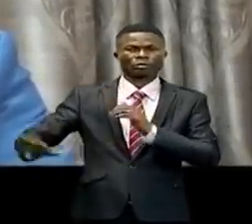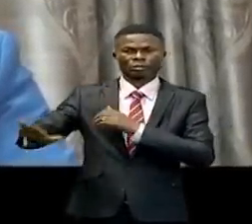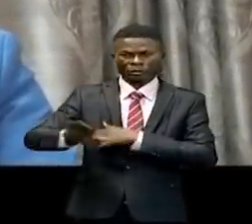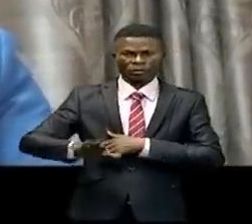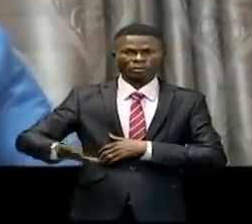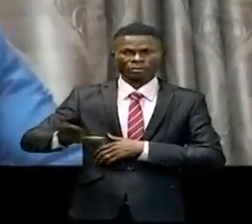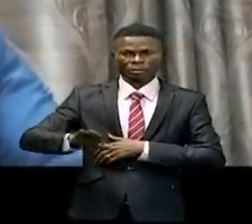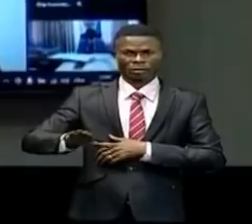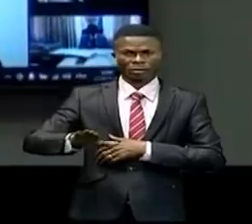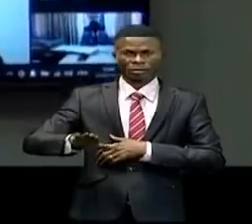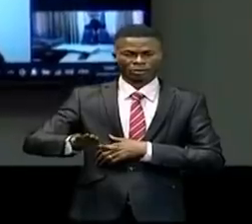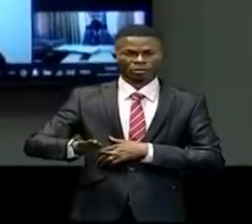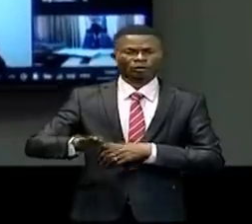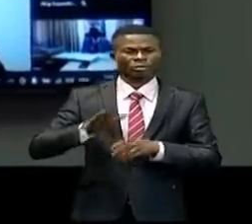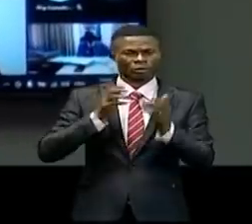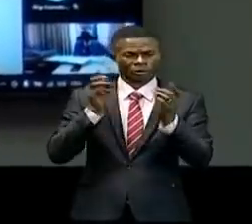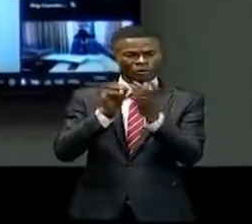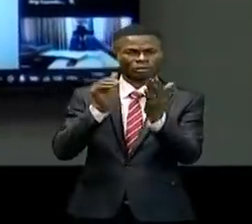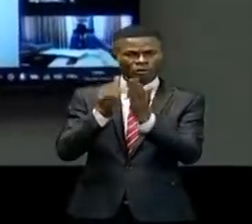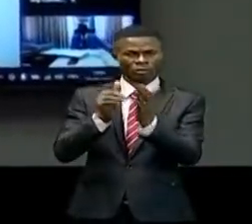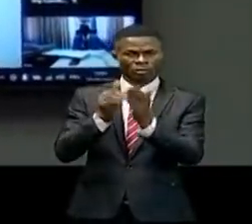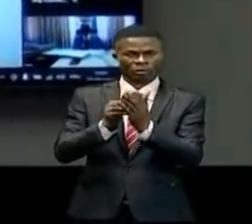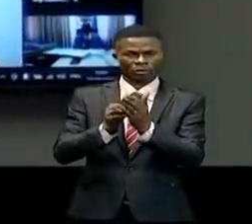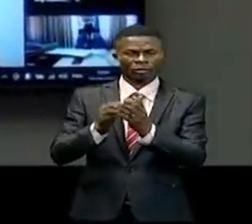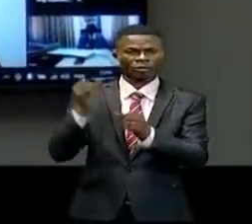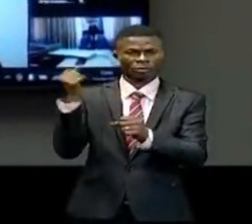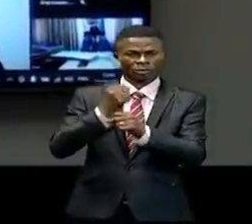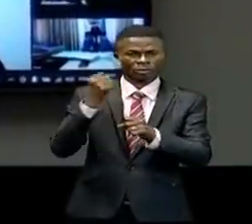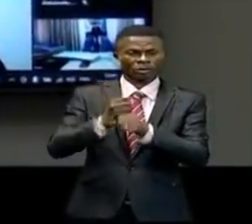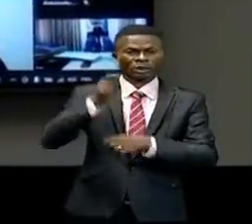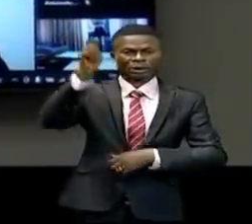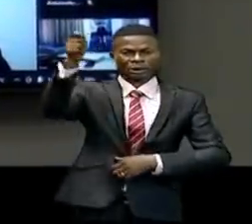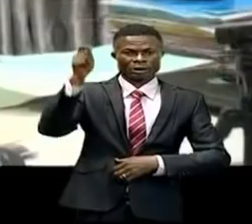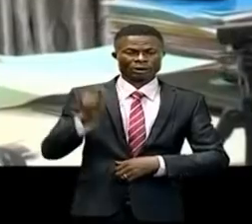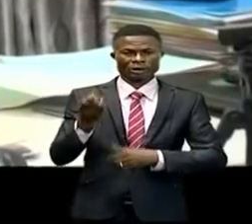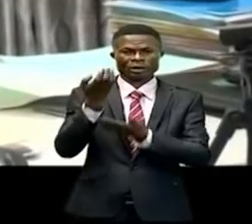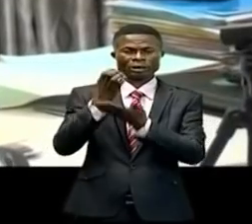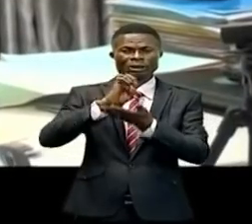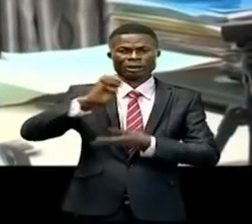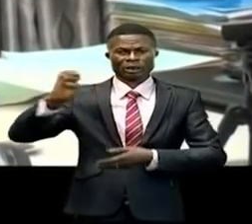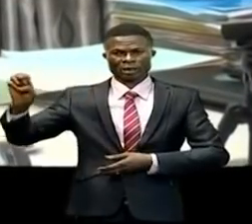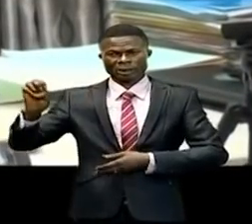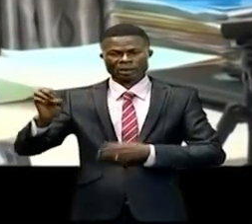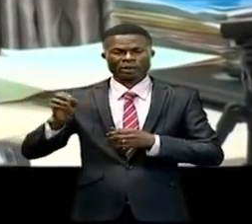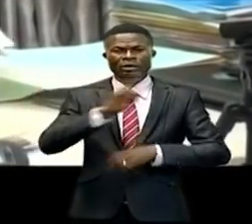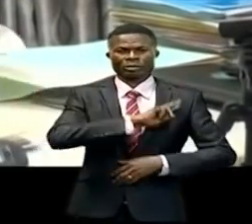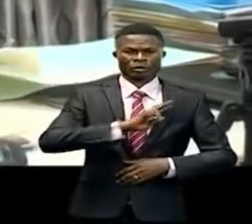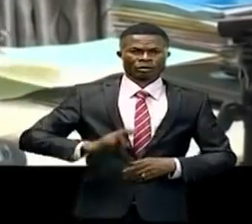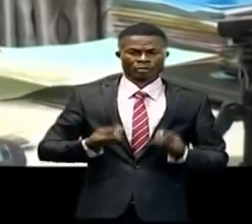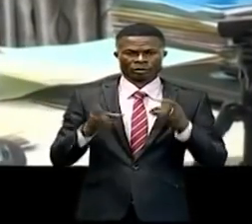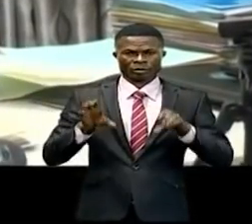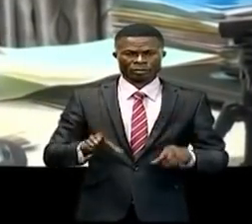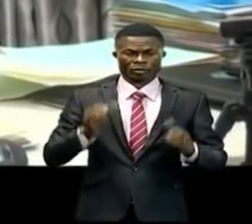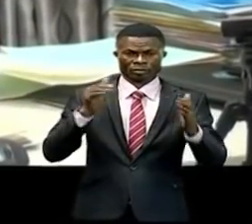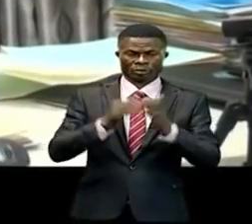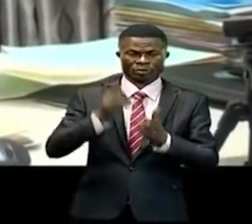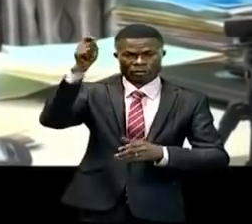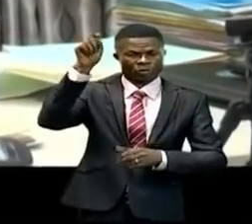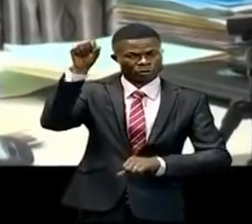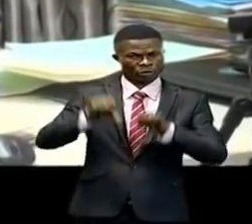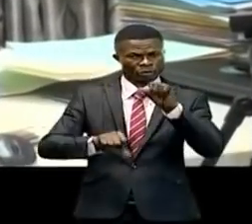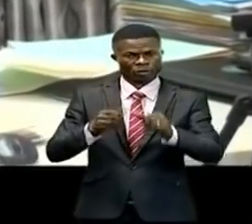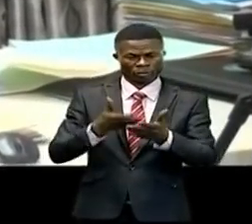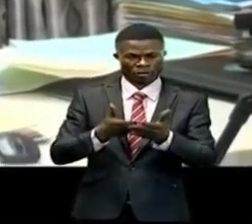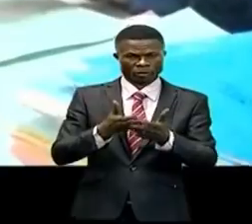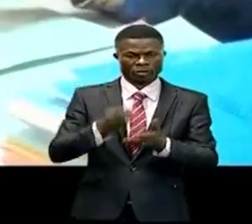qui reste dominé par la poursuite des opérations militaires à l'est de la République démocratique du Congo contre les forces négatives.